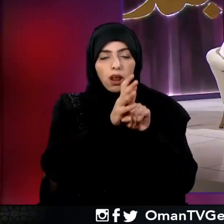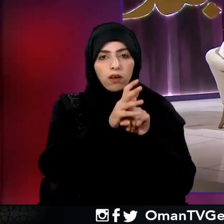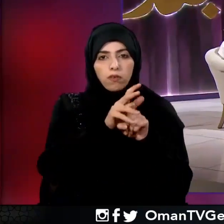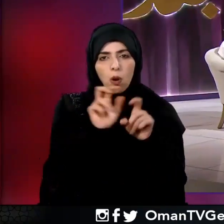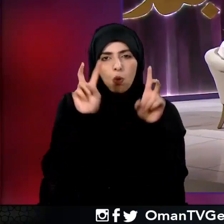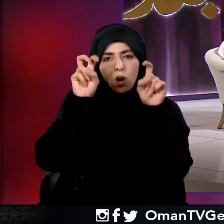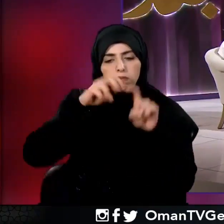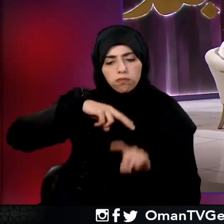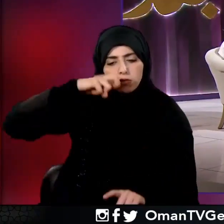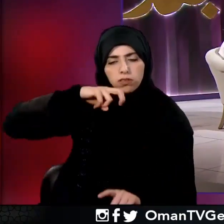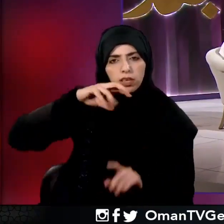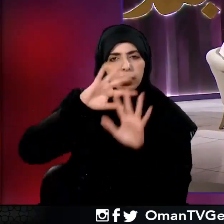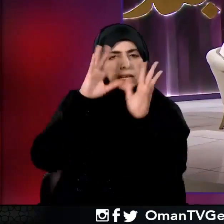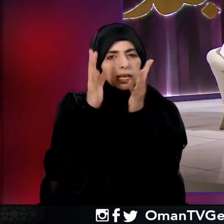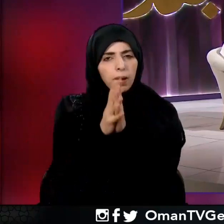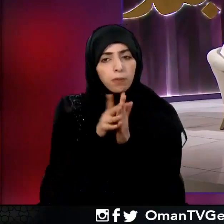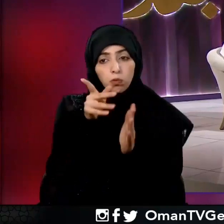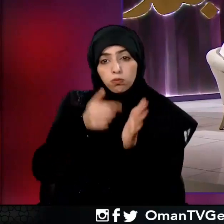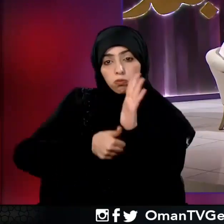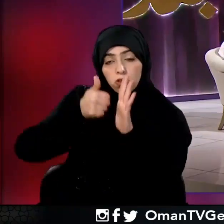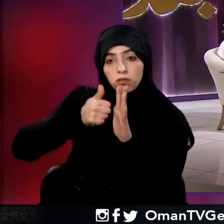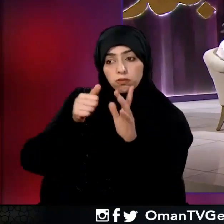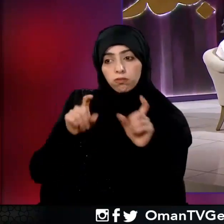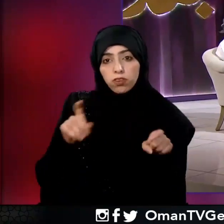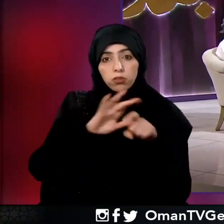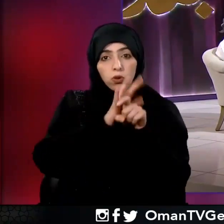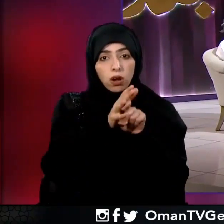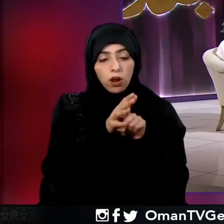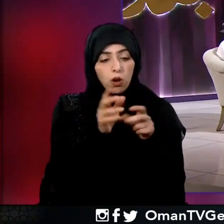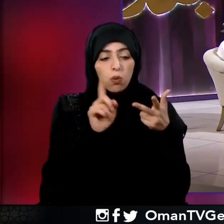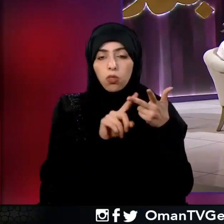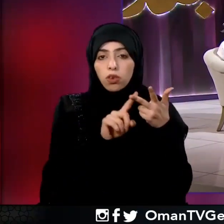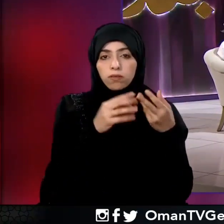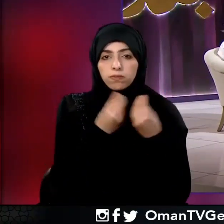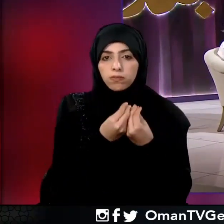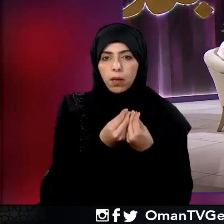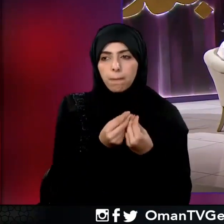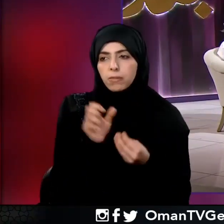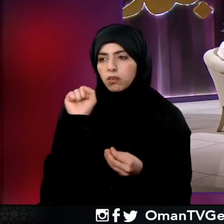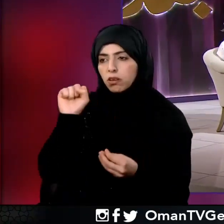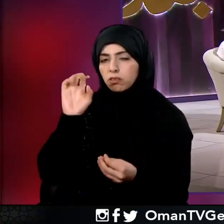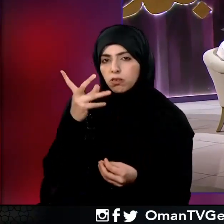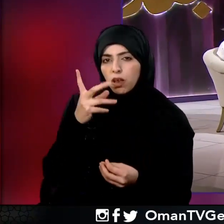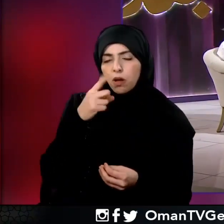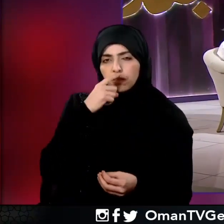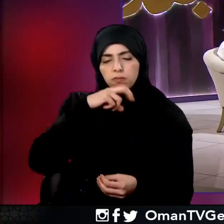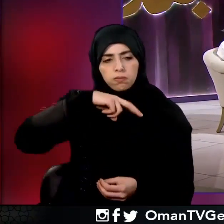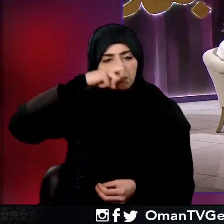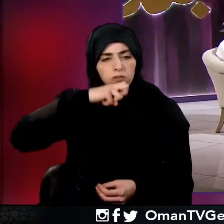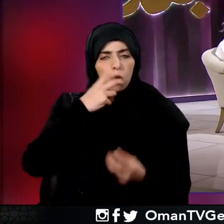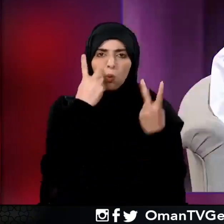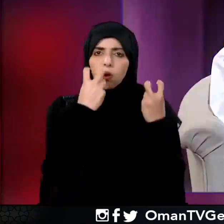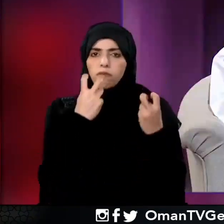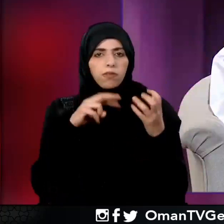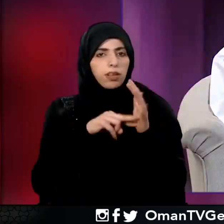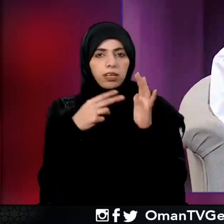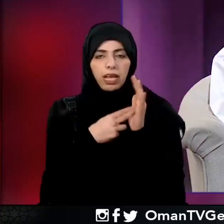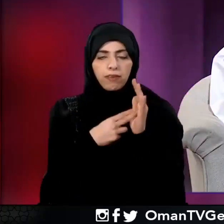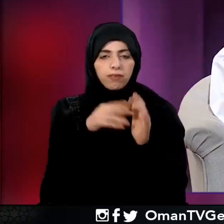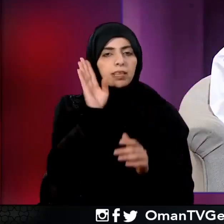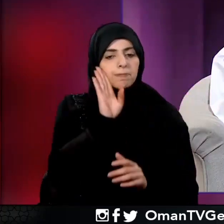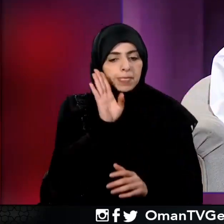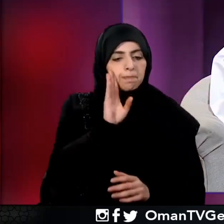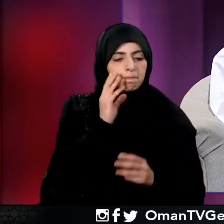بصفة إيجابية عندهم كوفيد وأيضا عندهم فقط كان فقدان حاسة الشم، وهذا عبارة